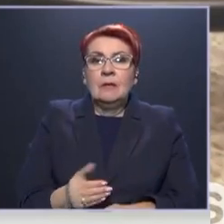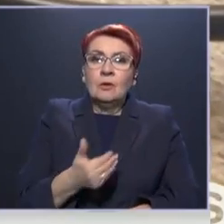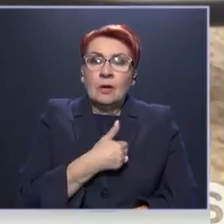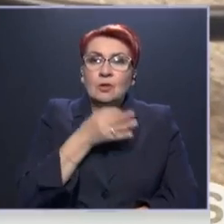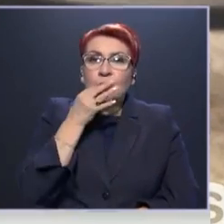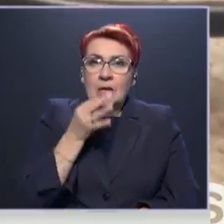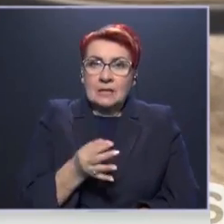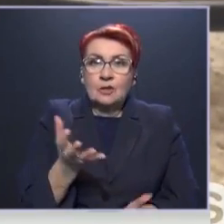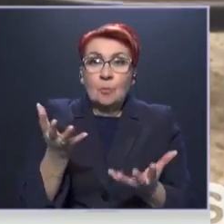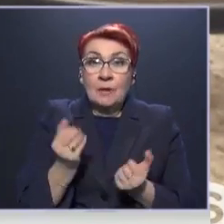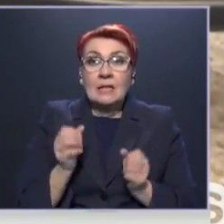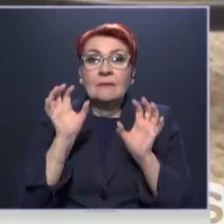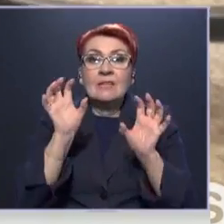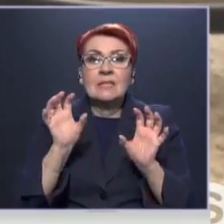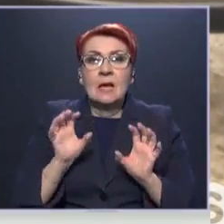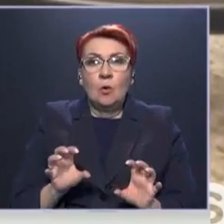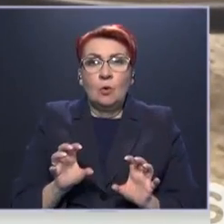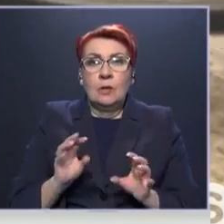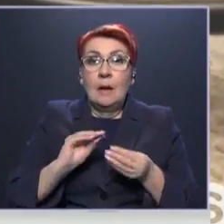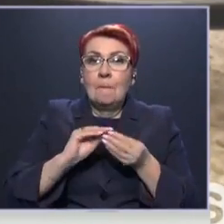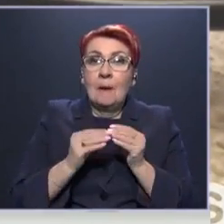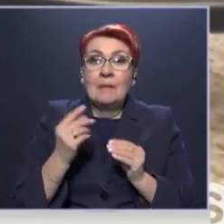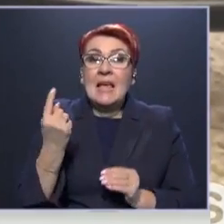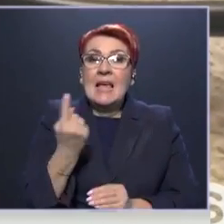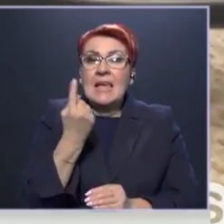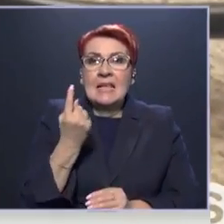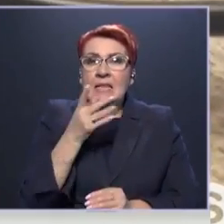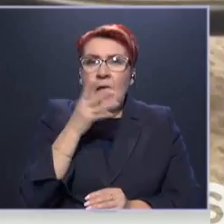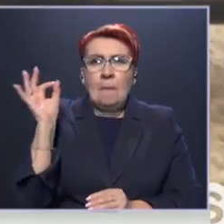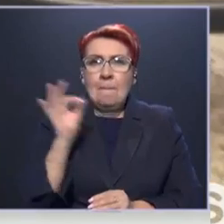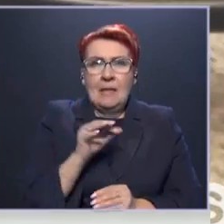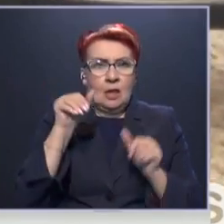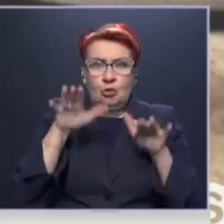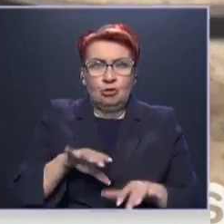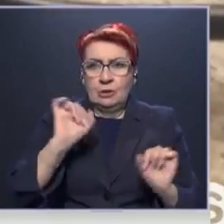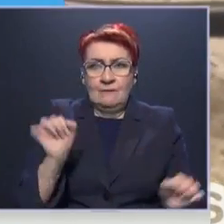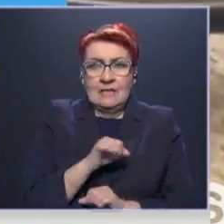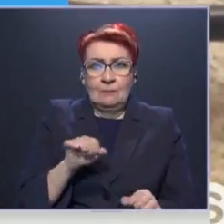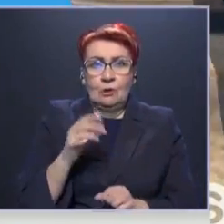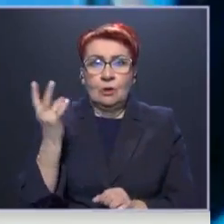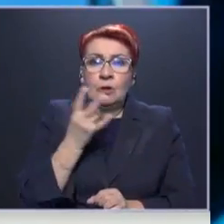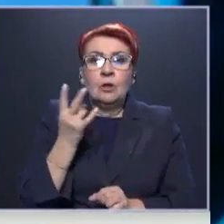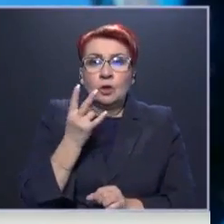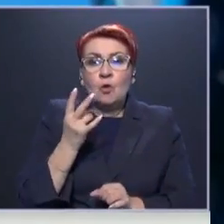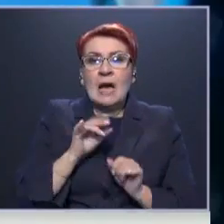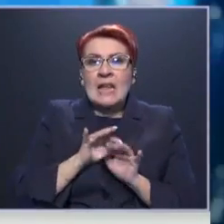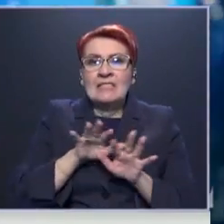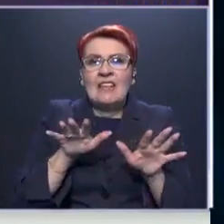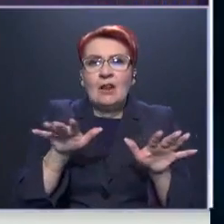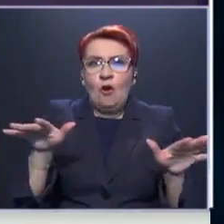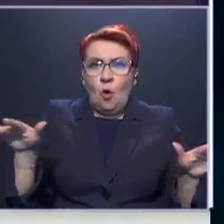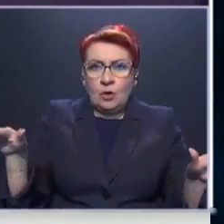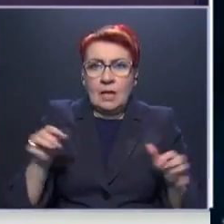что принятием закона проблема единомоментно не решится. Необходимо создать разветвленную систему